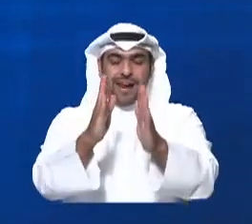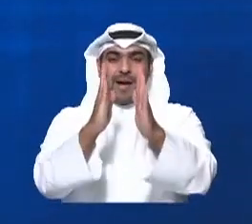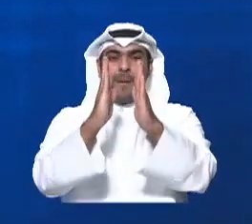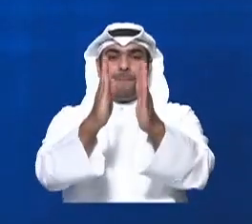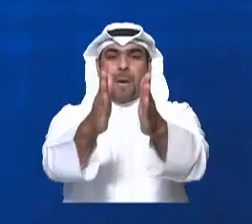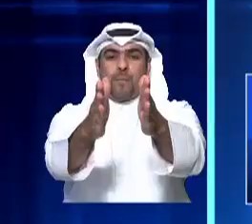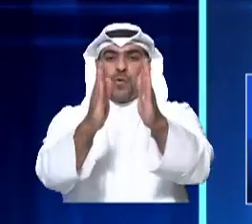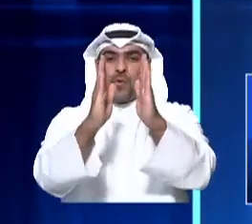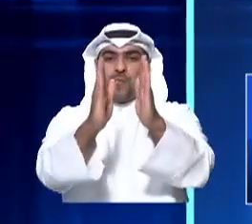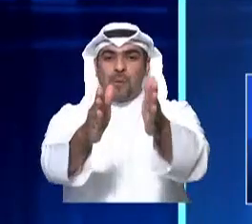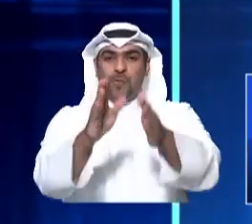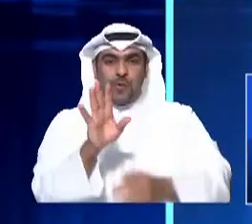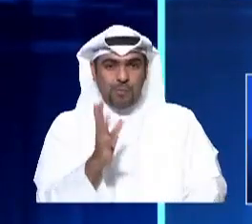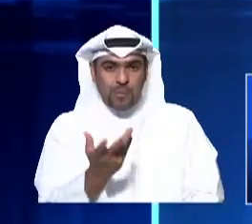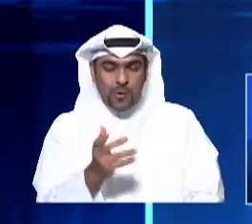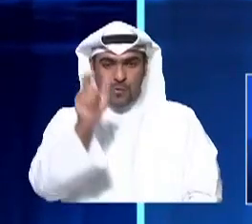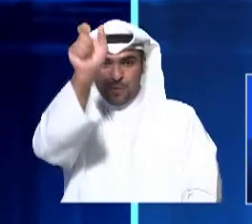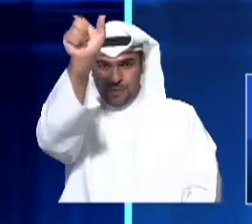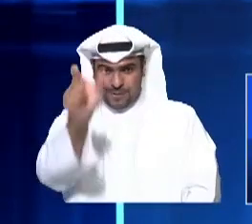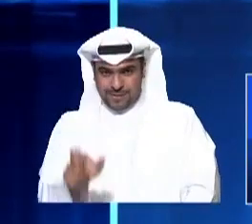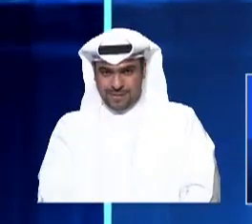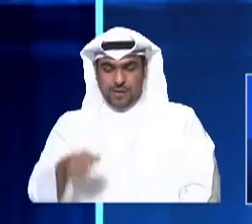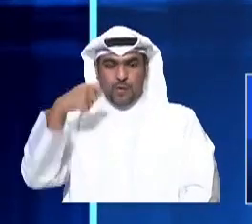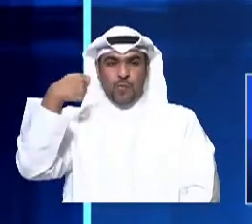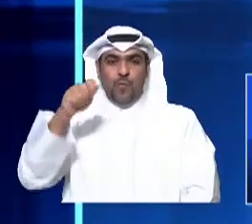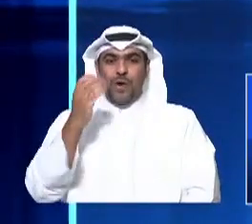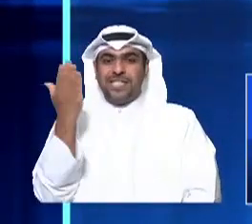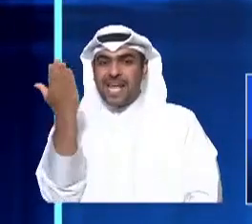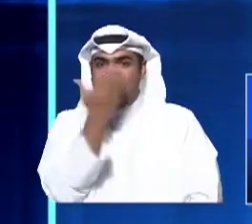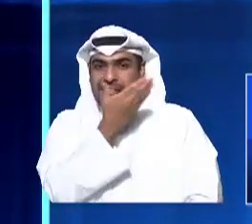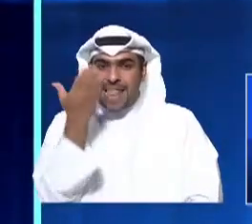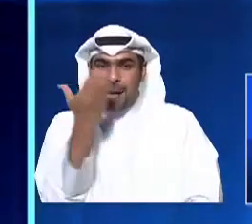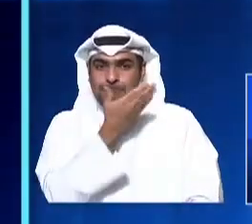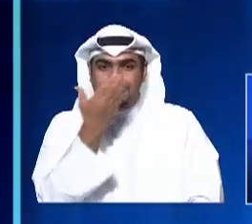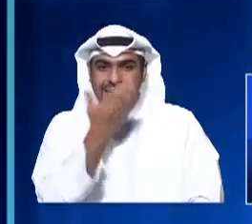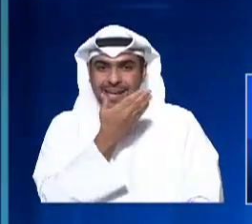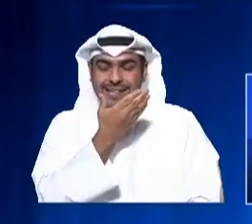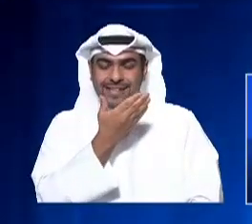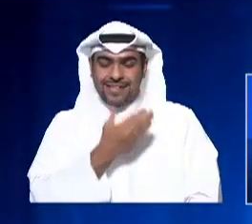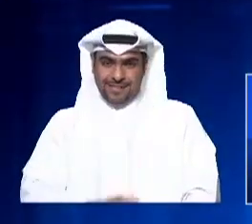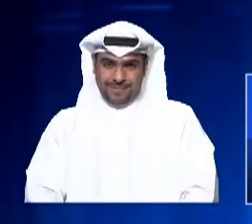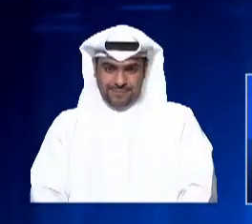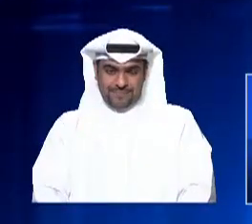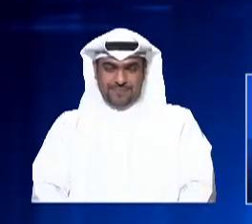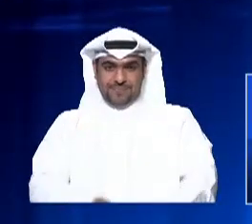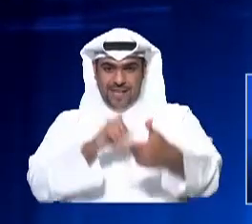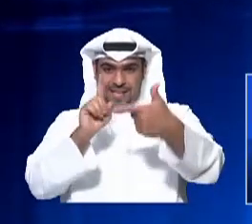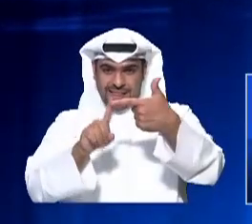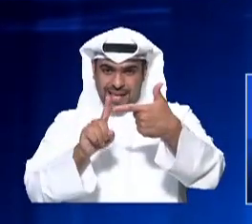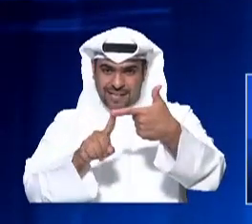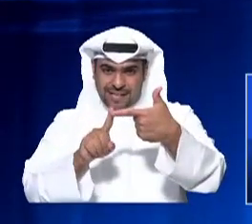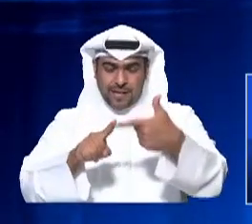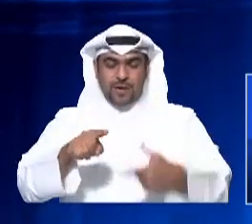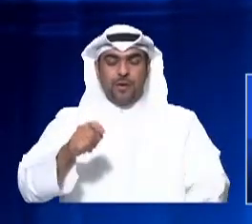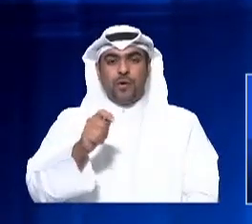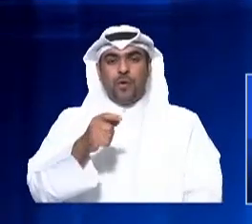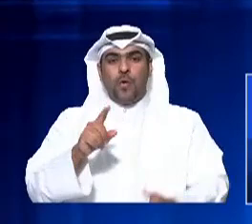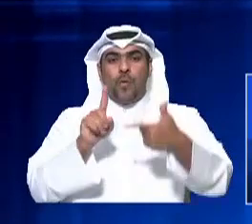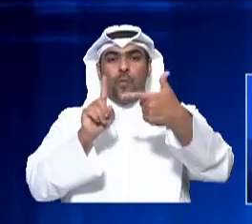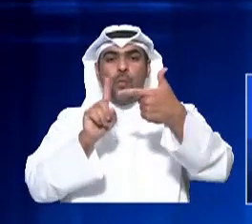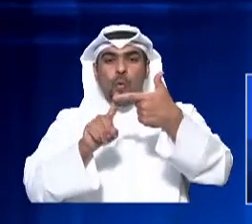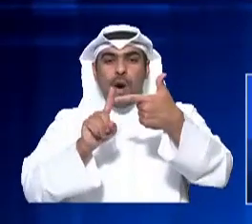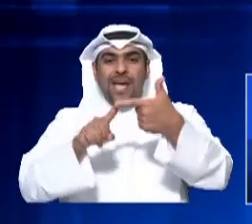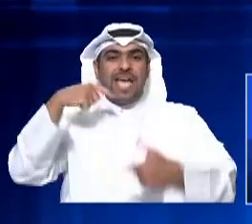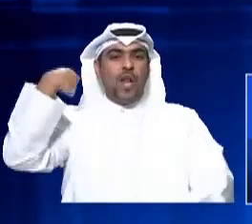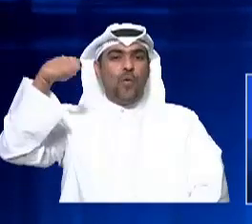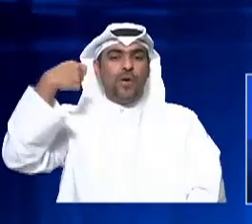معالي وزير التربية وزير التعليم العالي والبحث العلمي الدكتور علي فهد المضف ووكيل وزارة التربية والوكلاء